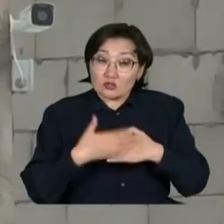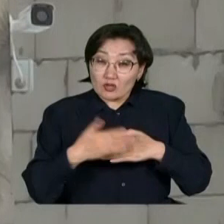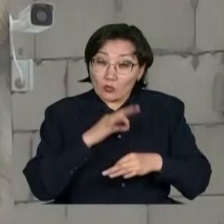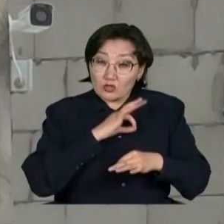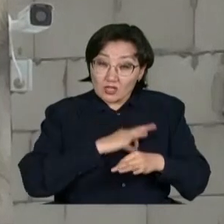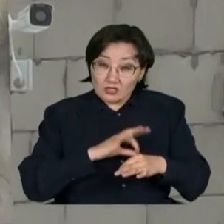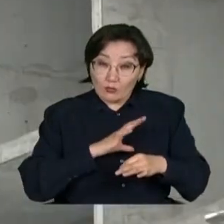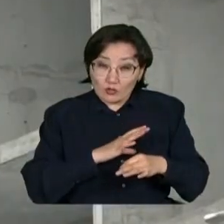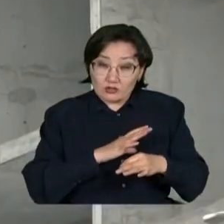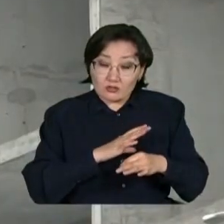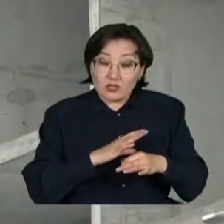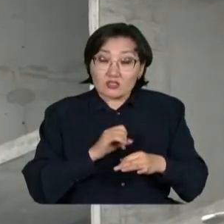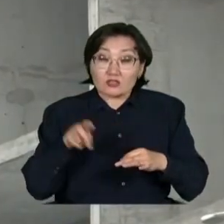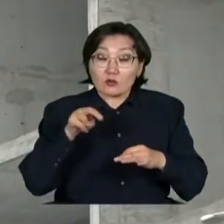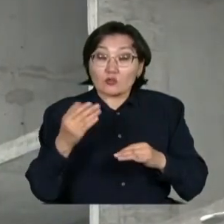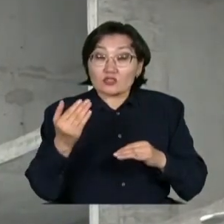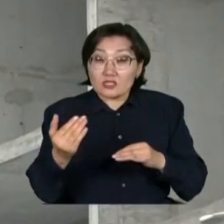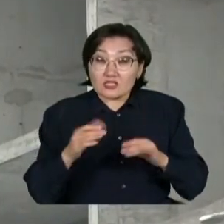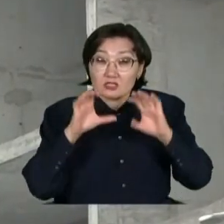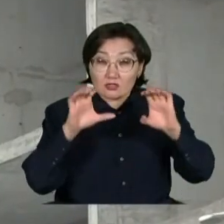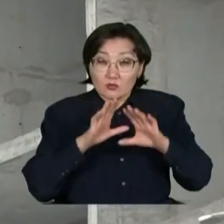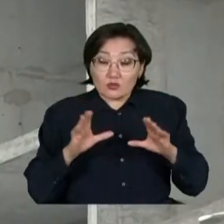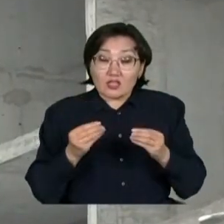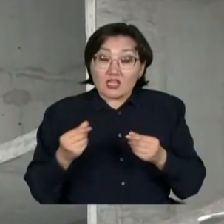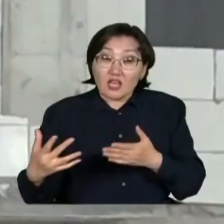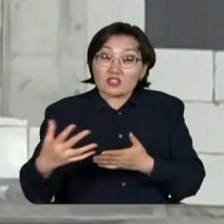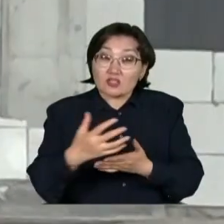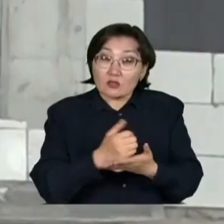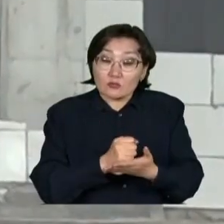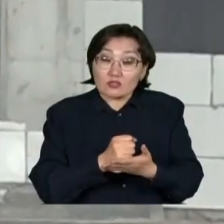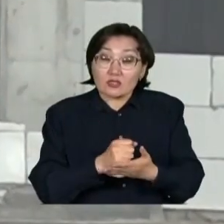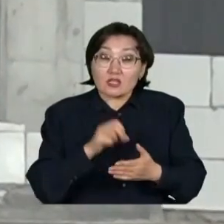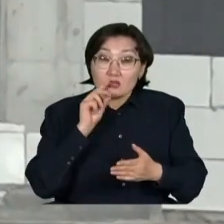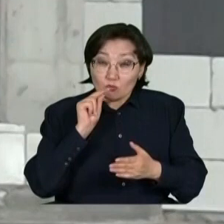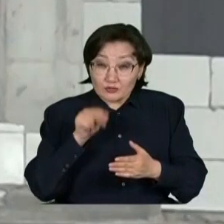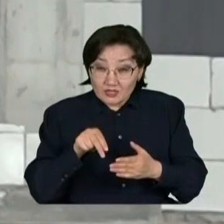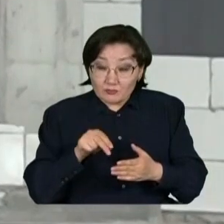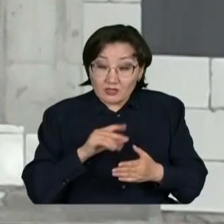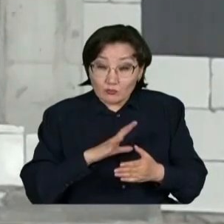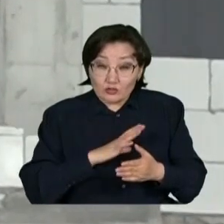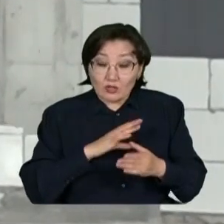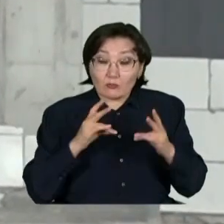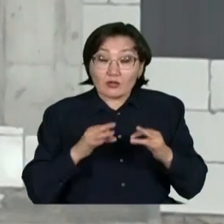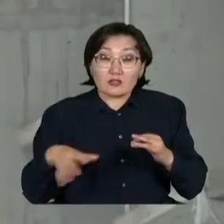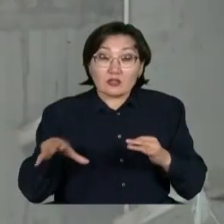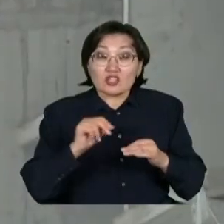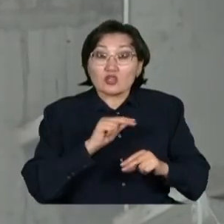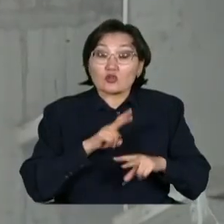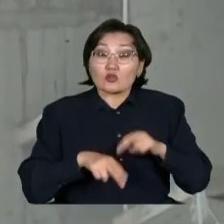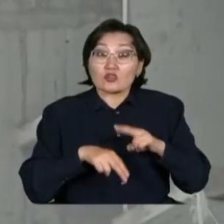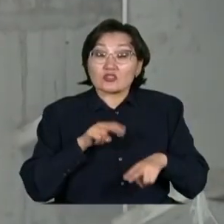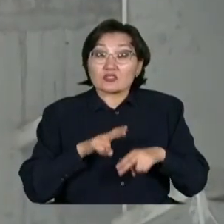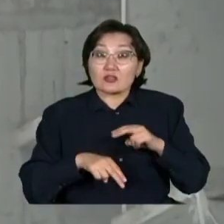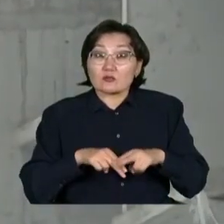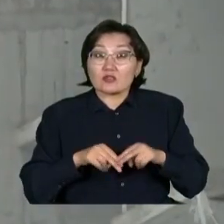болатын. Және оларда да заңсыз ақша жинаған үшін айыпталған болатын. Бірақ барлық құрылыс салушылар сияқты